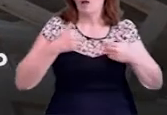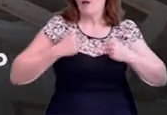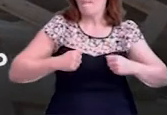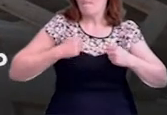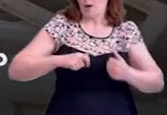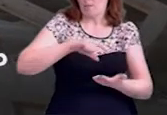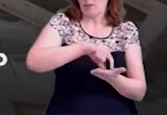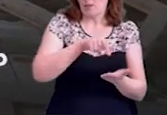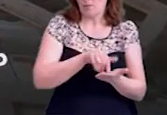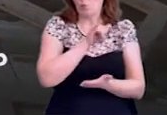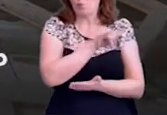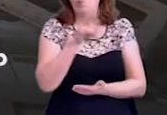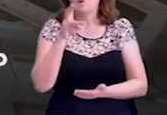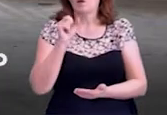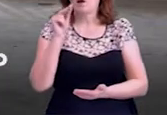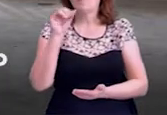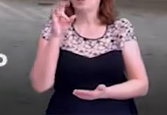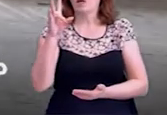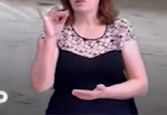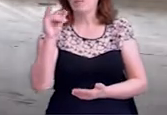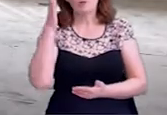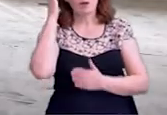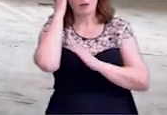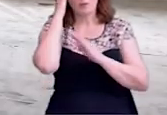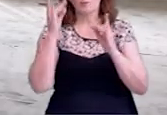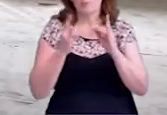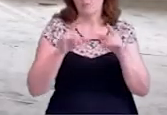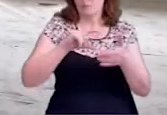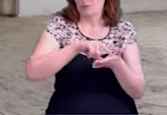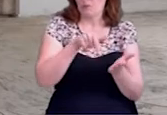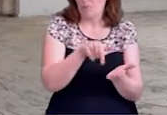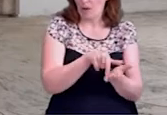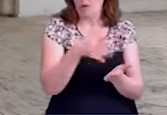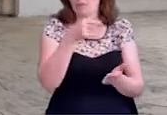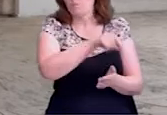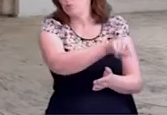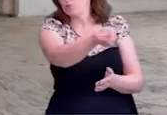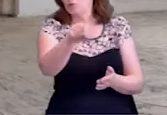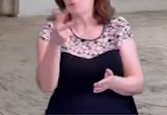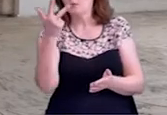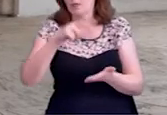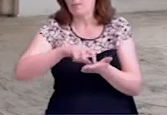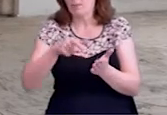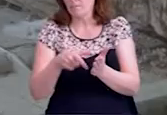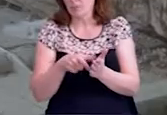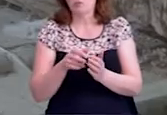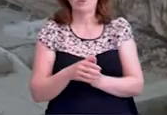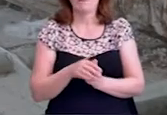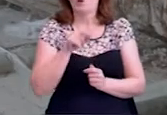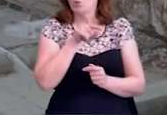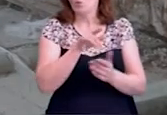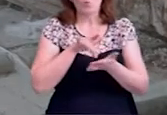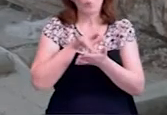кімната у Качанівському палаці. Її, спальню, що поруч, і ще третину приміщень палацу, площа якого більше 2000 квадратних